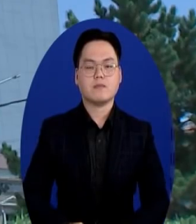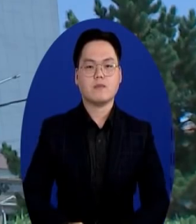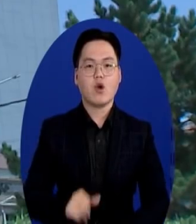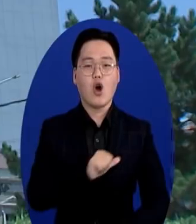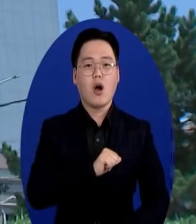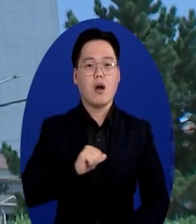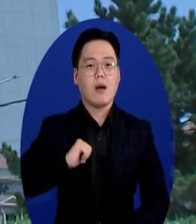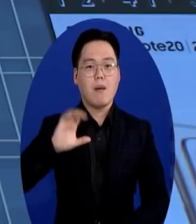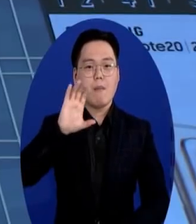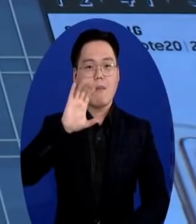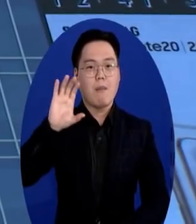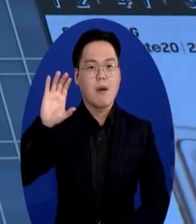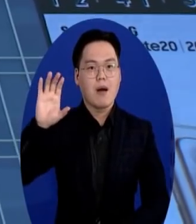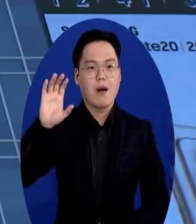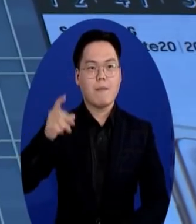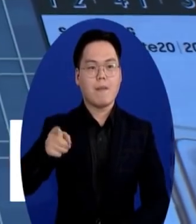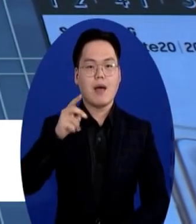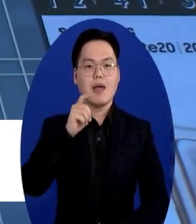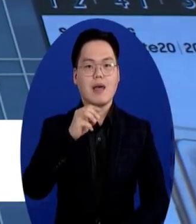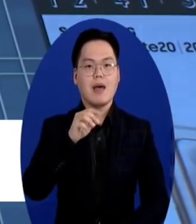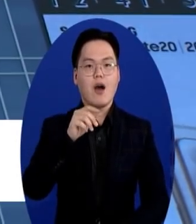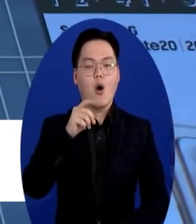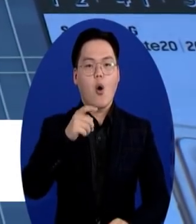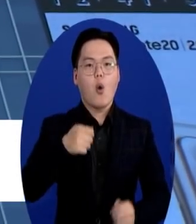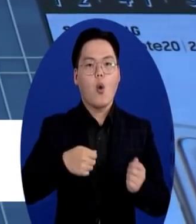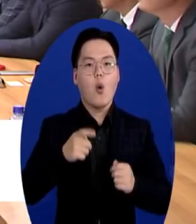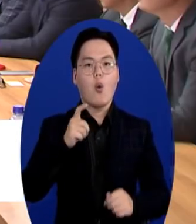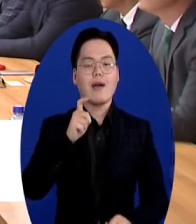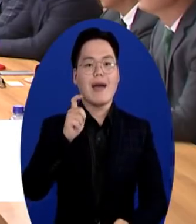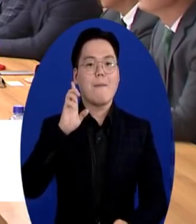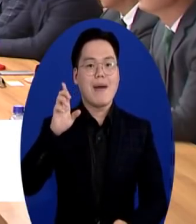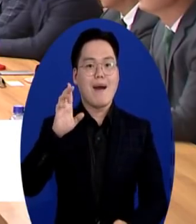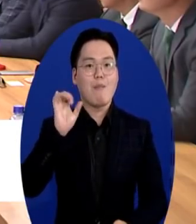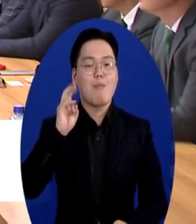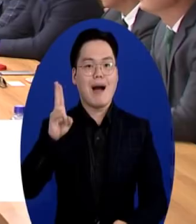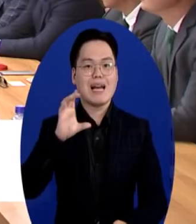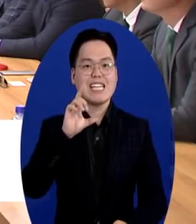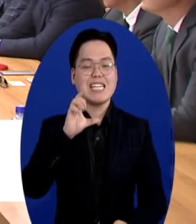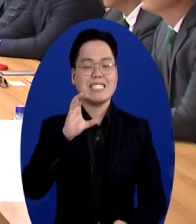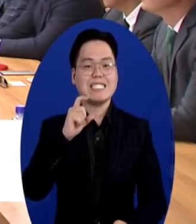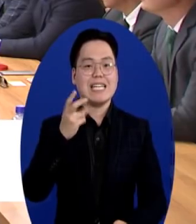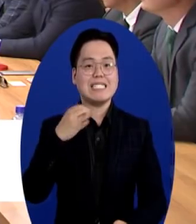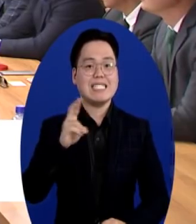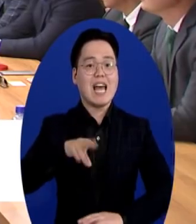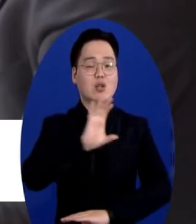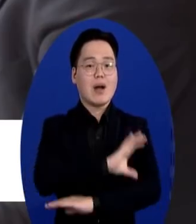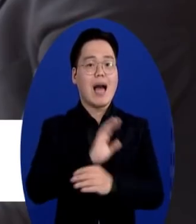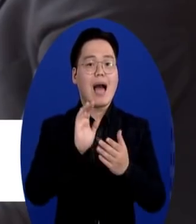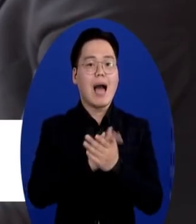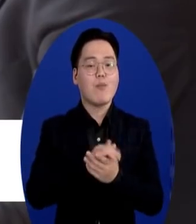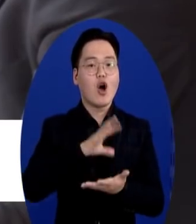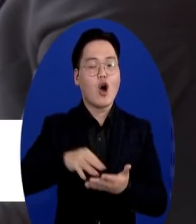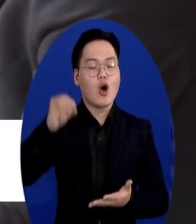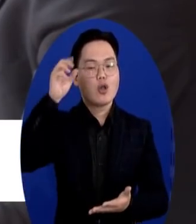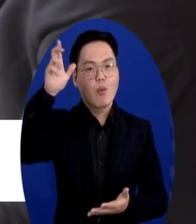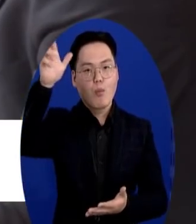Өөрсдийн салбартаа анхдагч бас манлайлагч худалдаа хөгжлийн банк болон санхүү эдийн засгийн их сургууль хамтран энэ аяныг хэрэгжүүлснээр оюутан залуусын